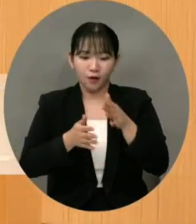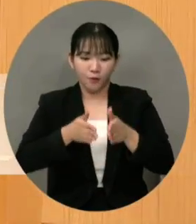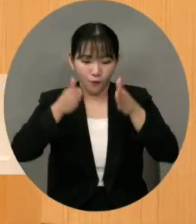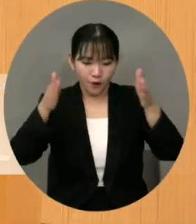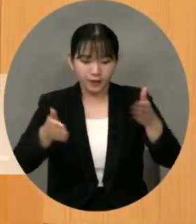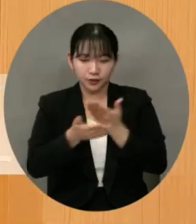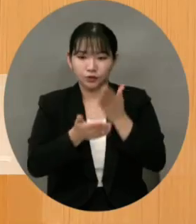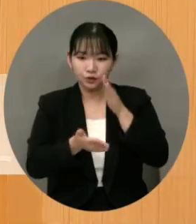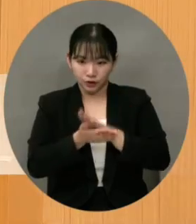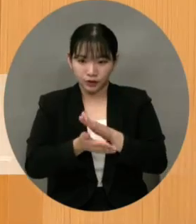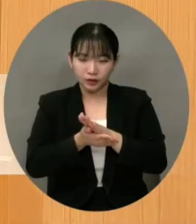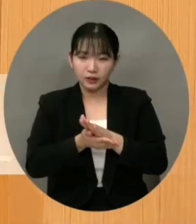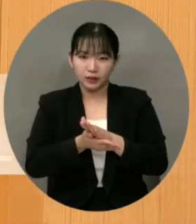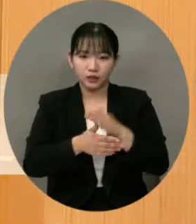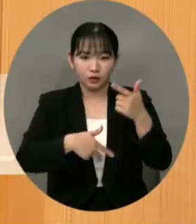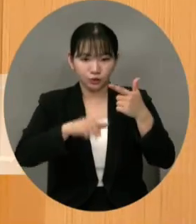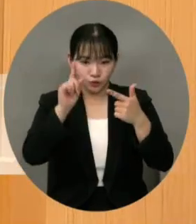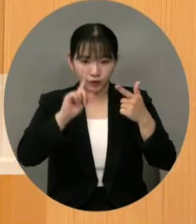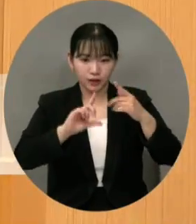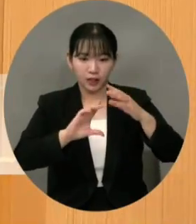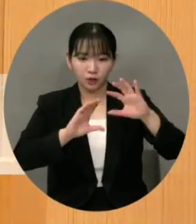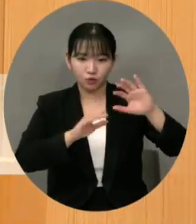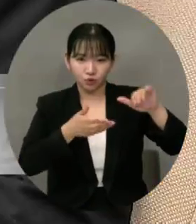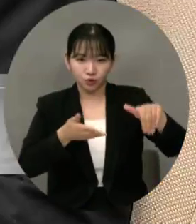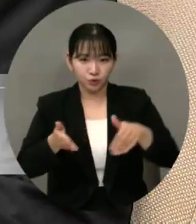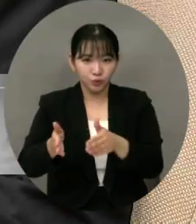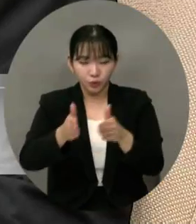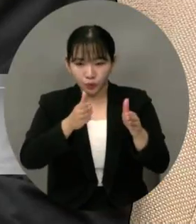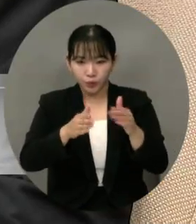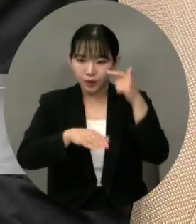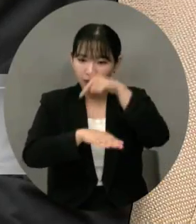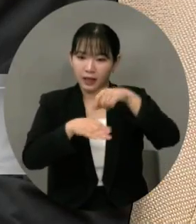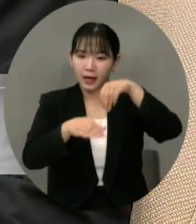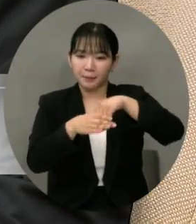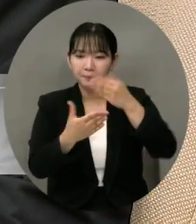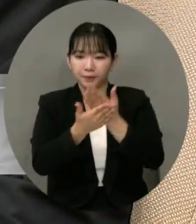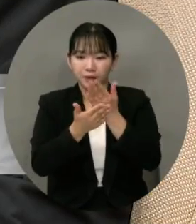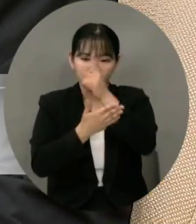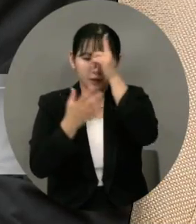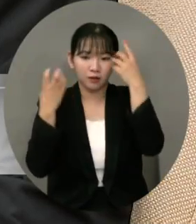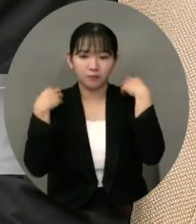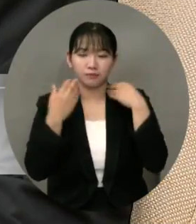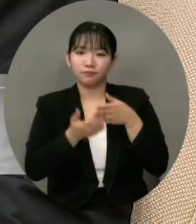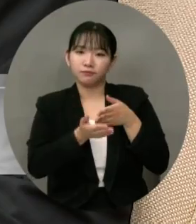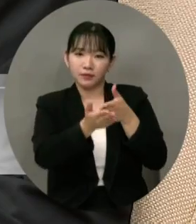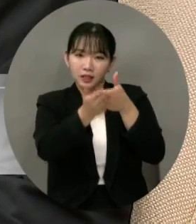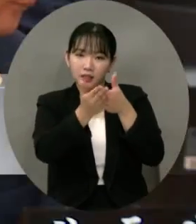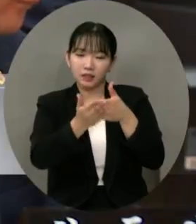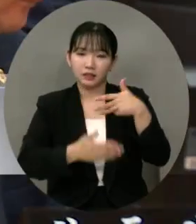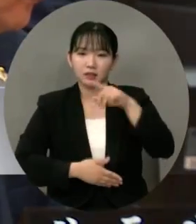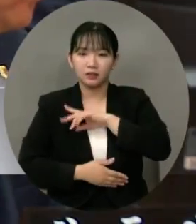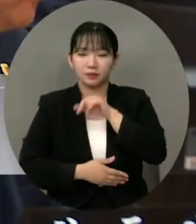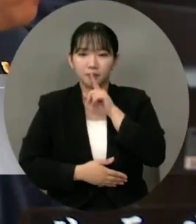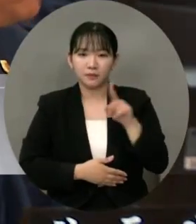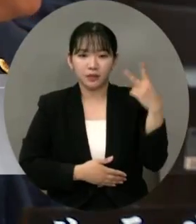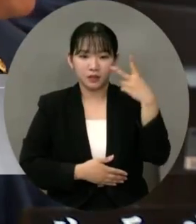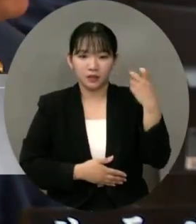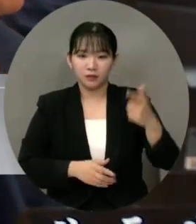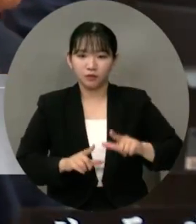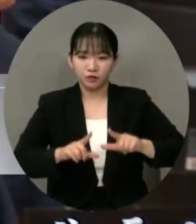제 6차 국도 국지도 건설 계획에 반영할 것을 정부에 촉구했습니다 차 의원은